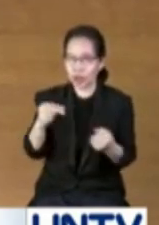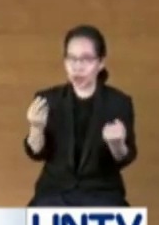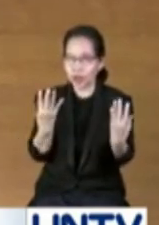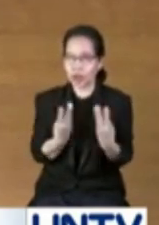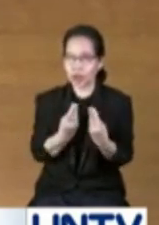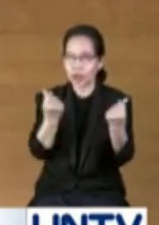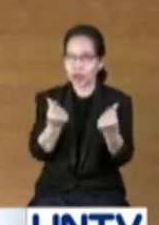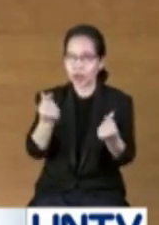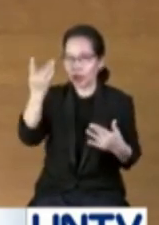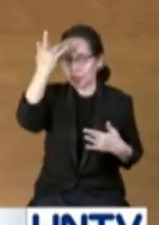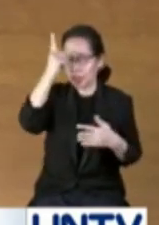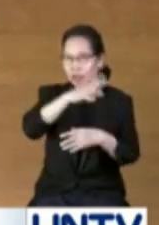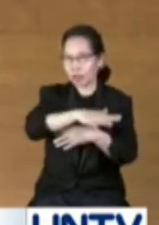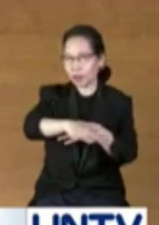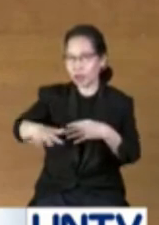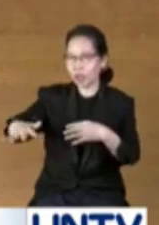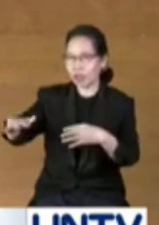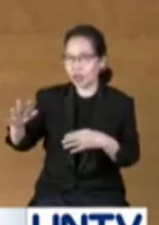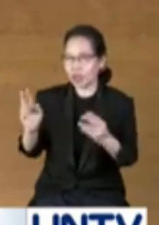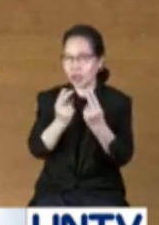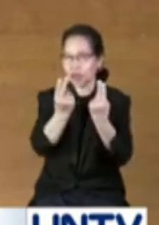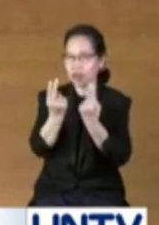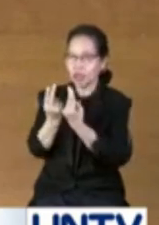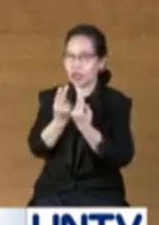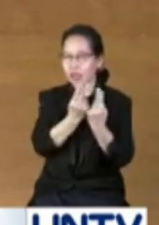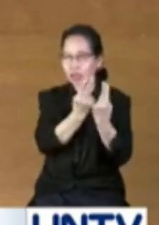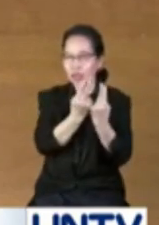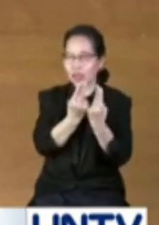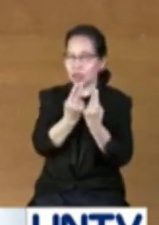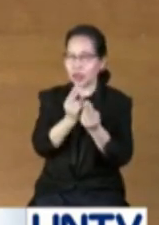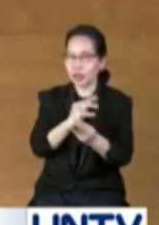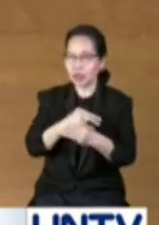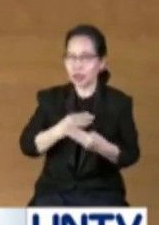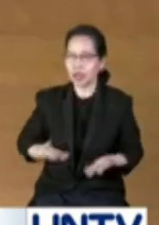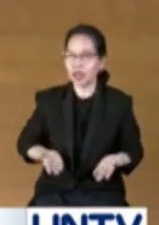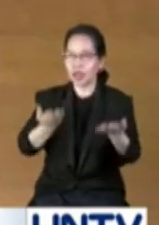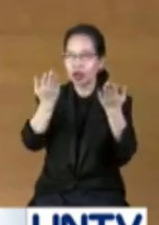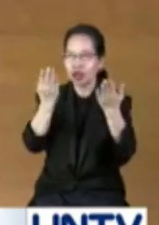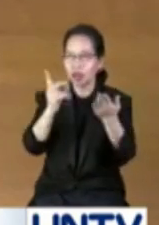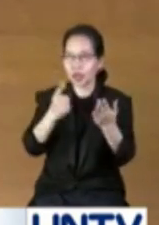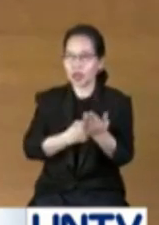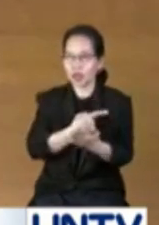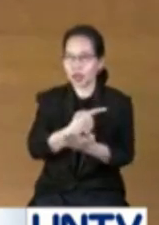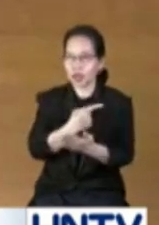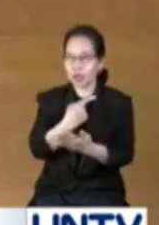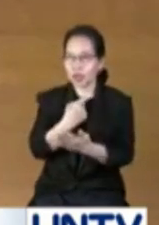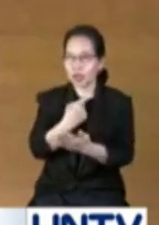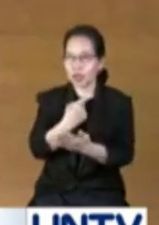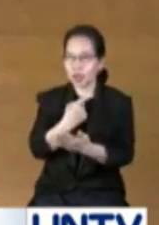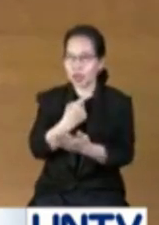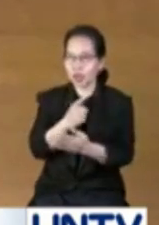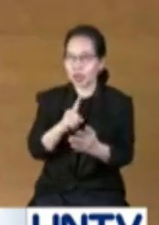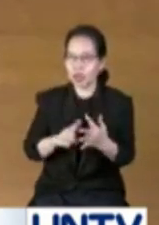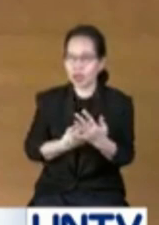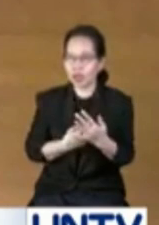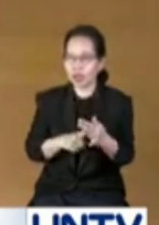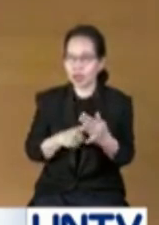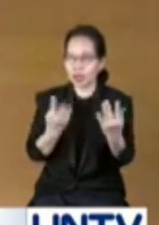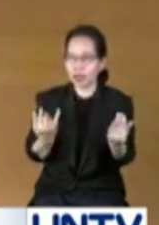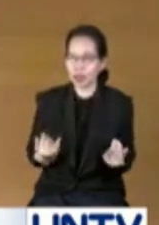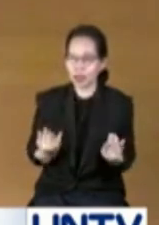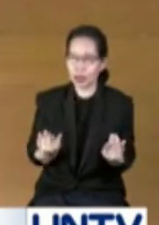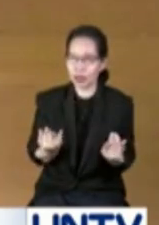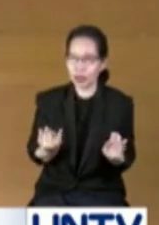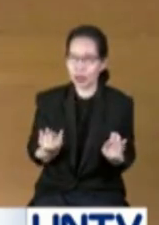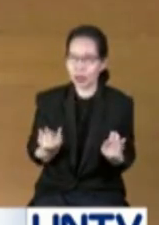slump. Unity was what made us rise once more. Nagsisimula pa lamang tayo. Ang